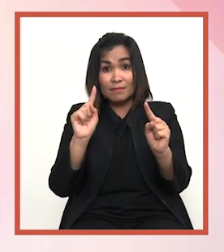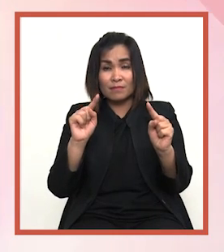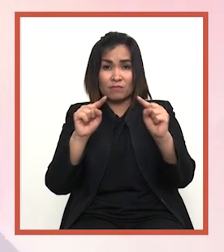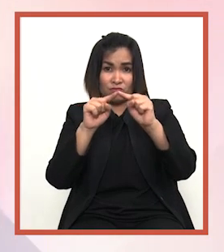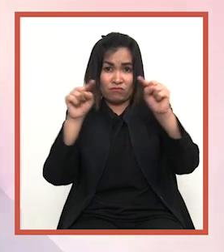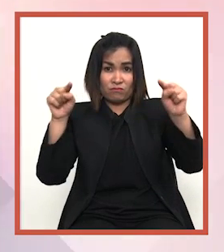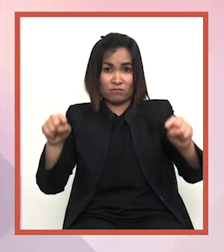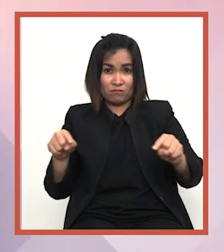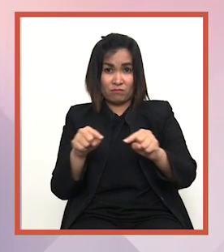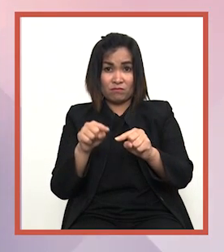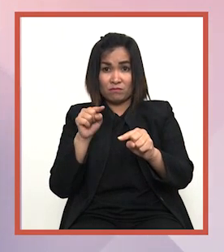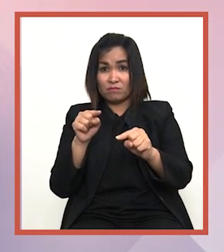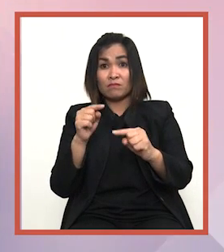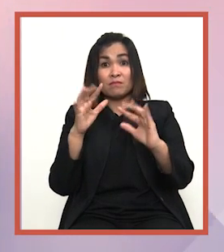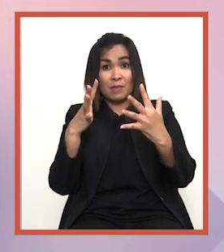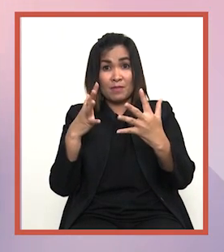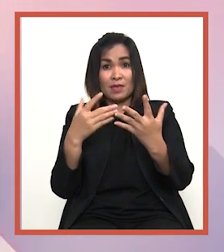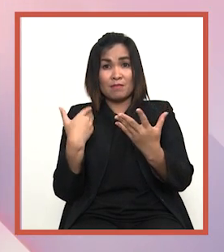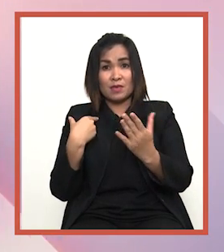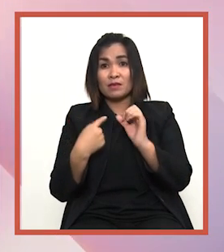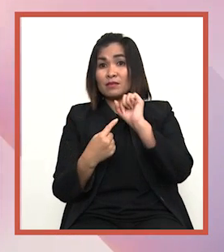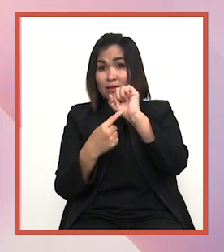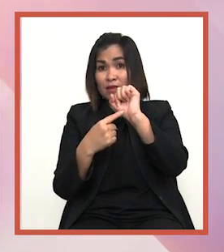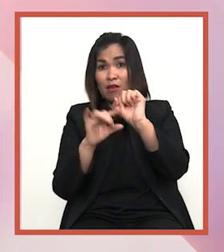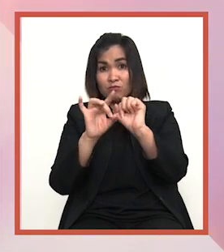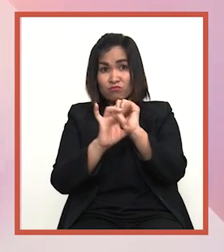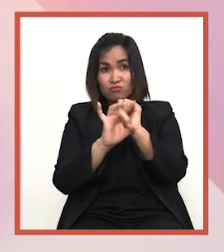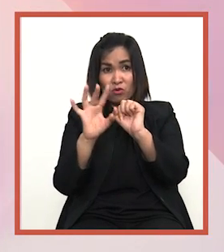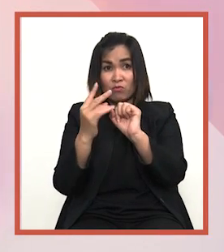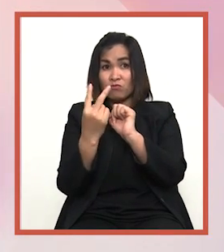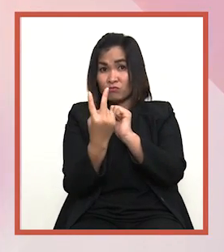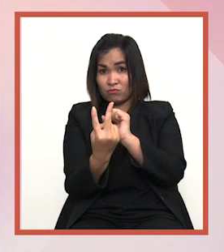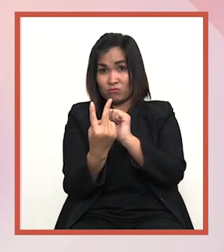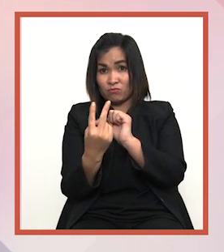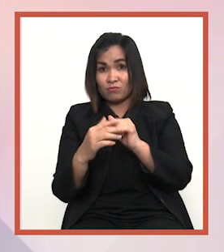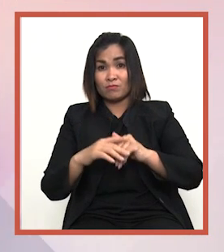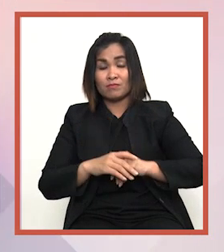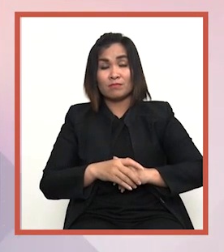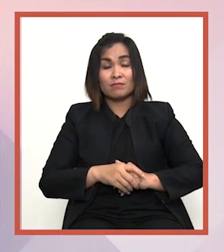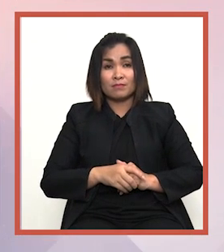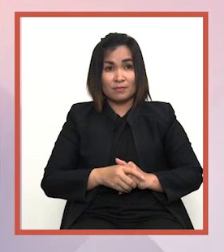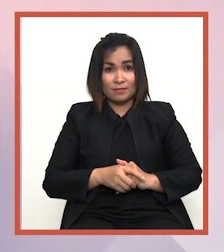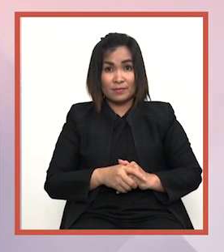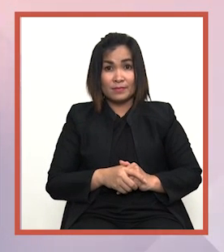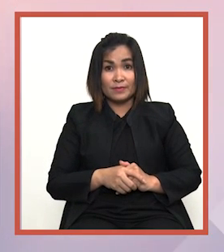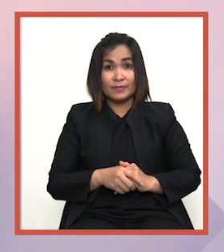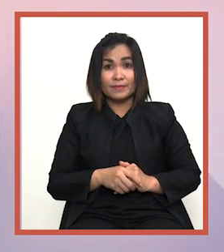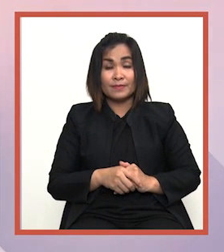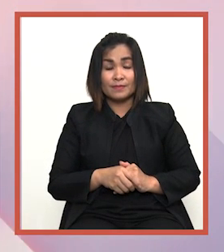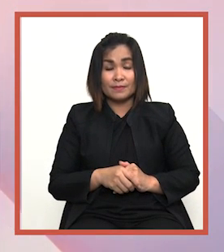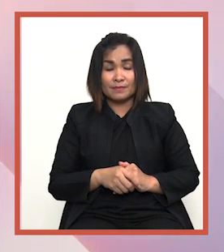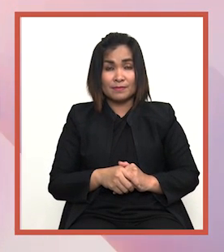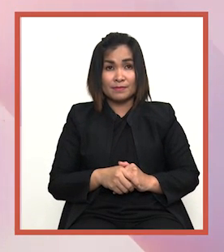จะตัดกล่องนะครับต้องกล่องอุปกรณ์ด้านนอกนะครับจะถูกตัดออกนะครับแล้วก็เหลือแต่โครงสร้างของสวิตช์ภายในไว้น